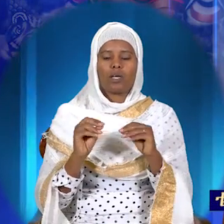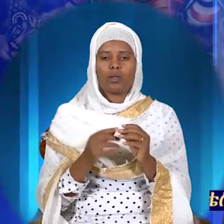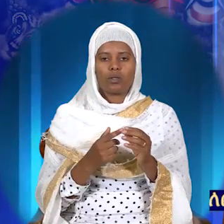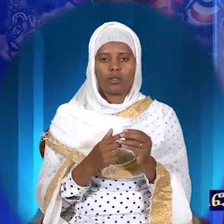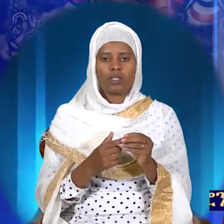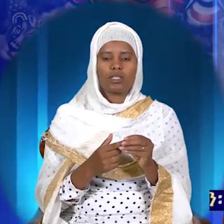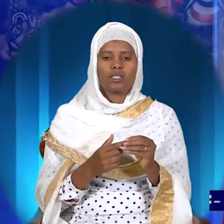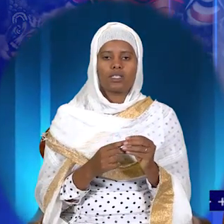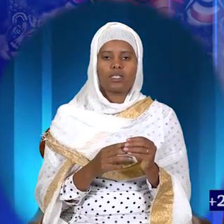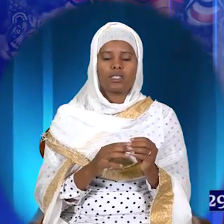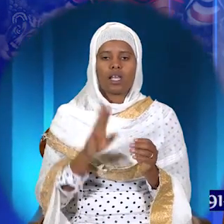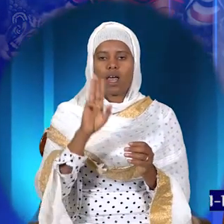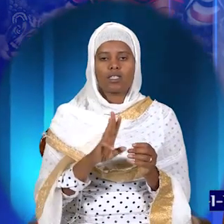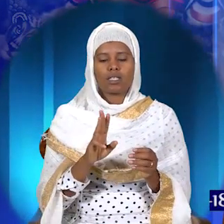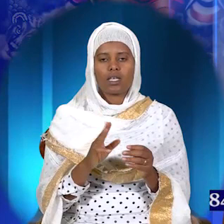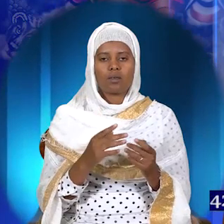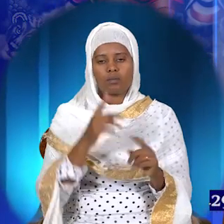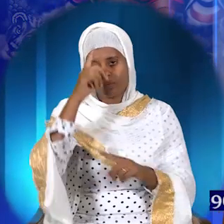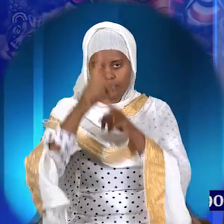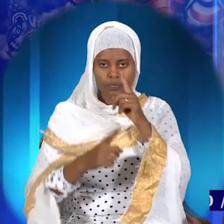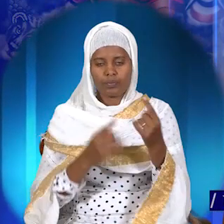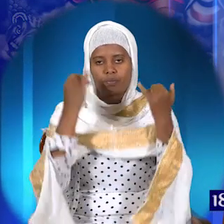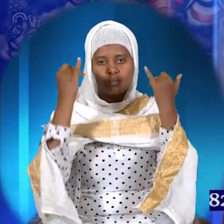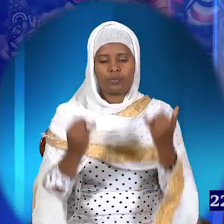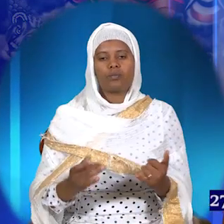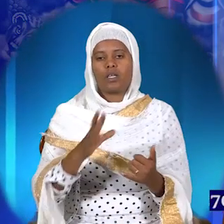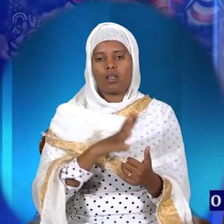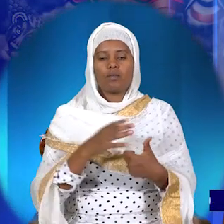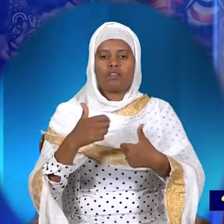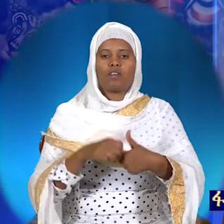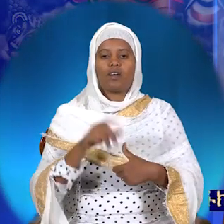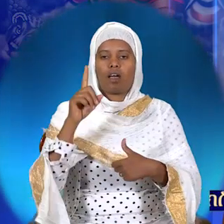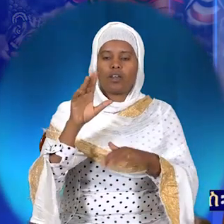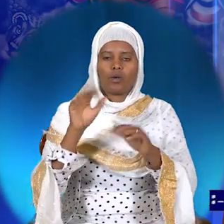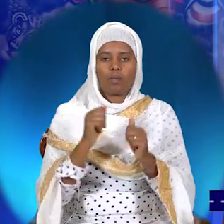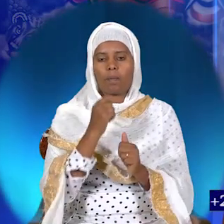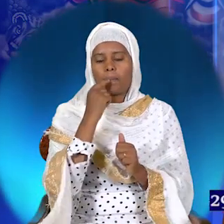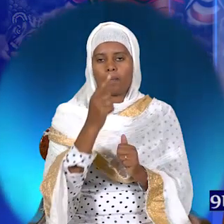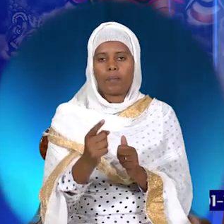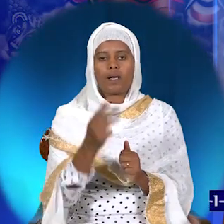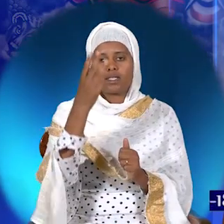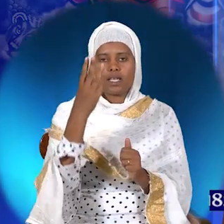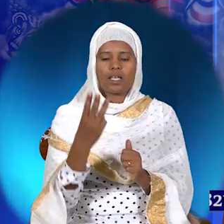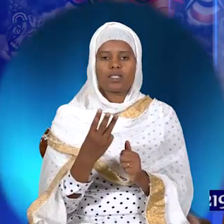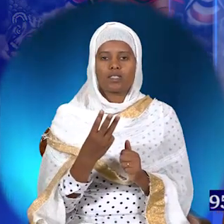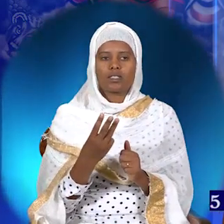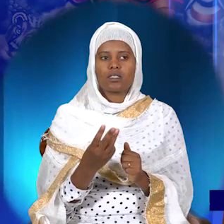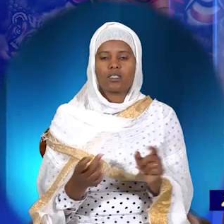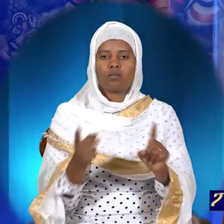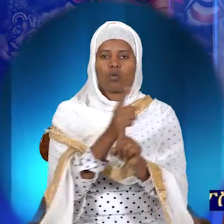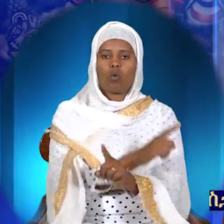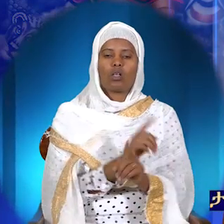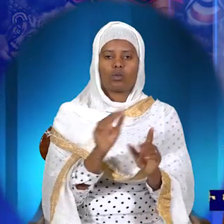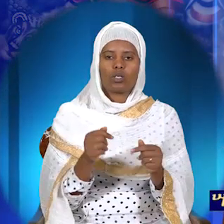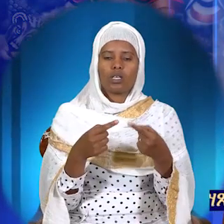ምስጋና ይግባእ። ስላሴ ብምኽሪ ብኽብሪ ብህላዌ ብፍቓድ ሓደ እዮም ብምባል